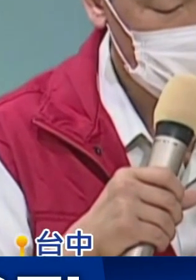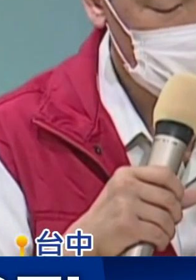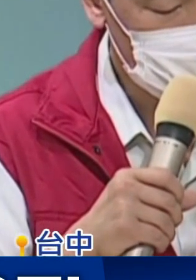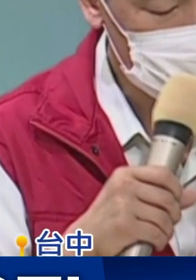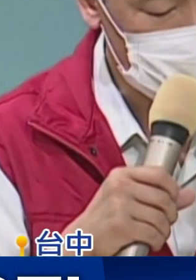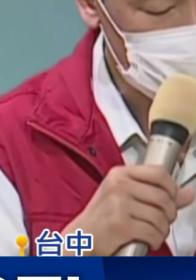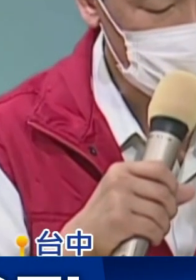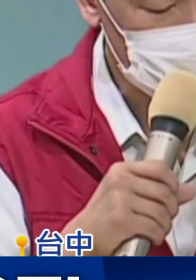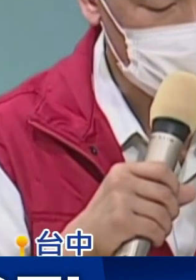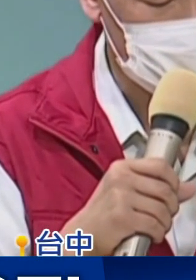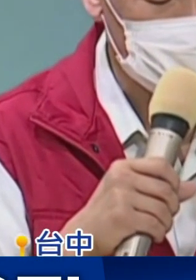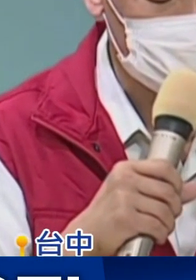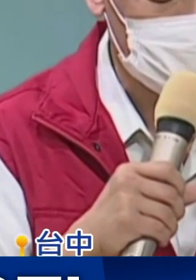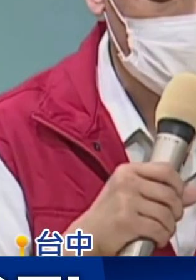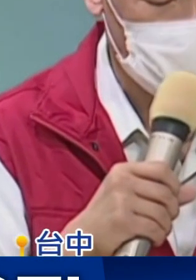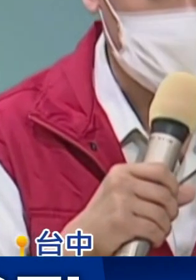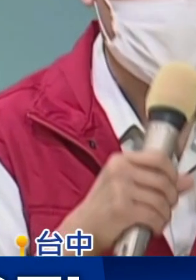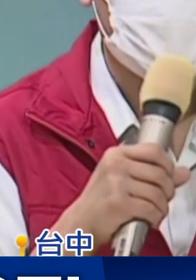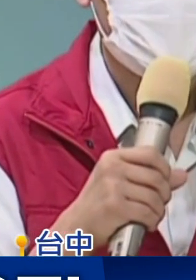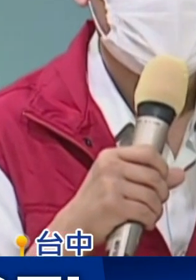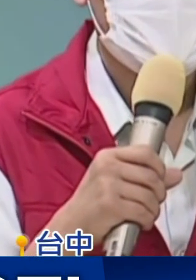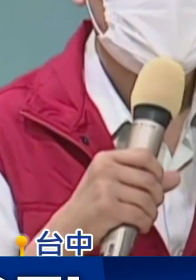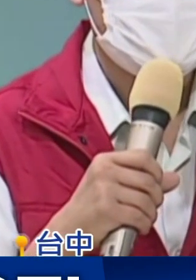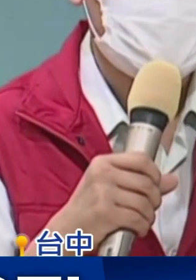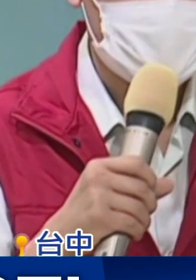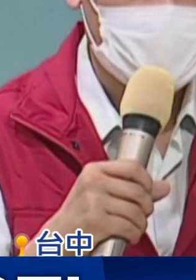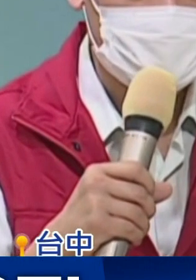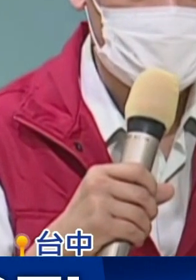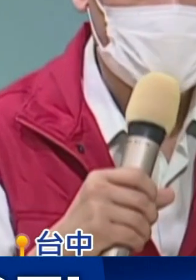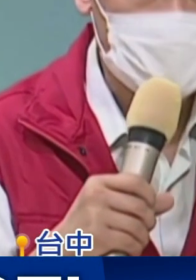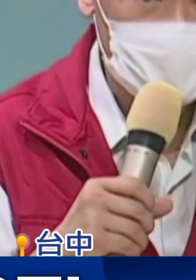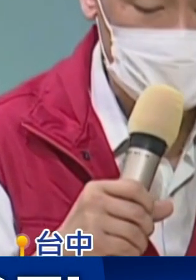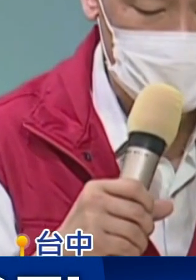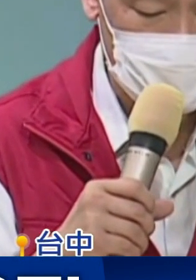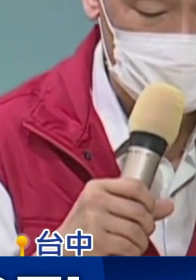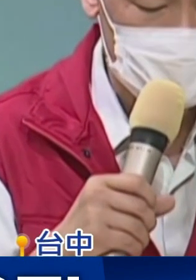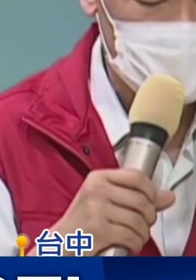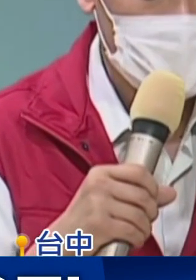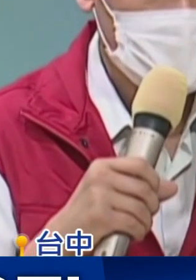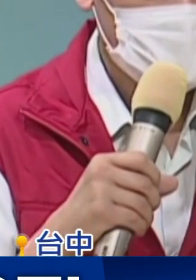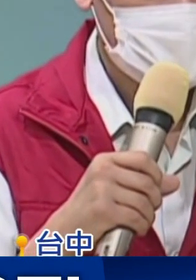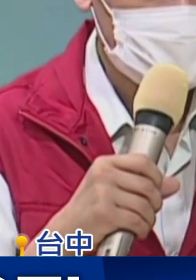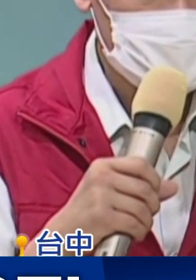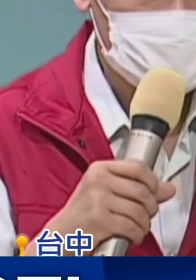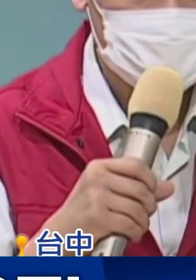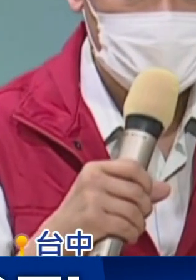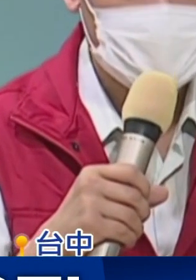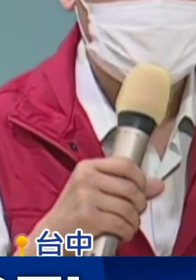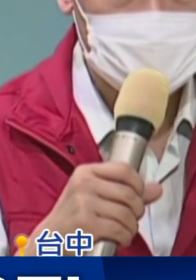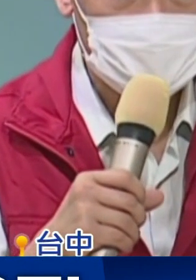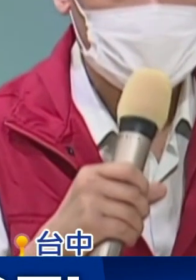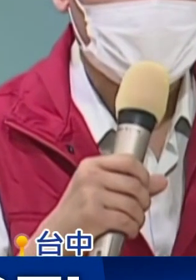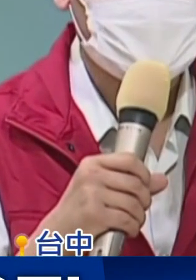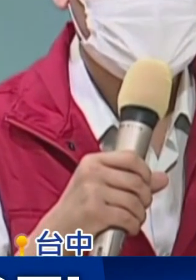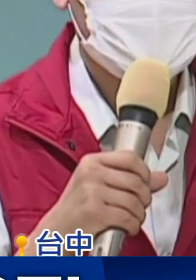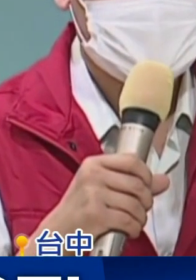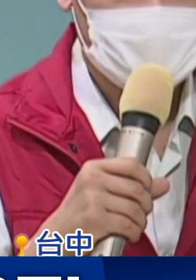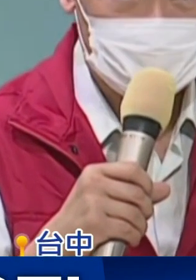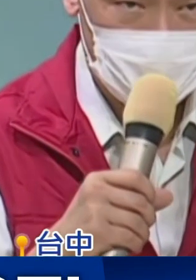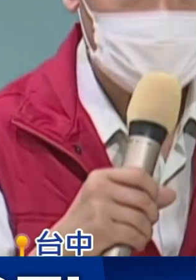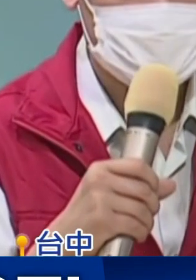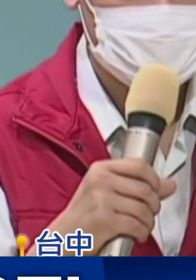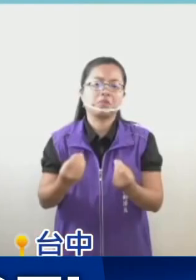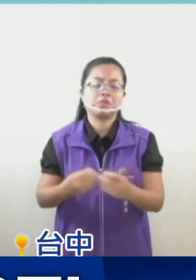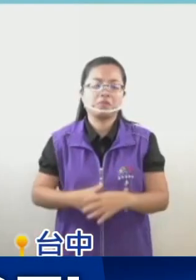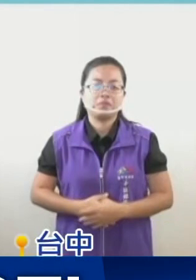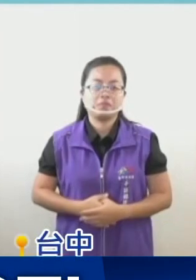小通知学生跟家长到学校快筛。结果这个孩子快筛是阳性，再进一步验他的 PCR 也